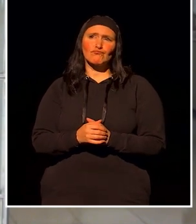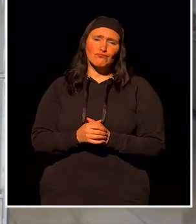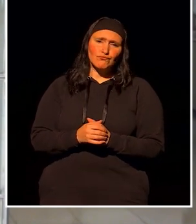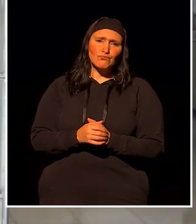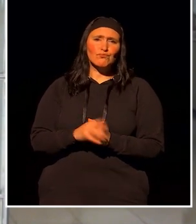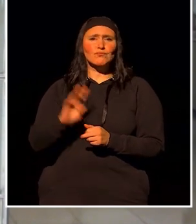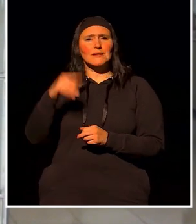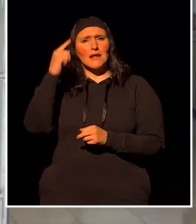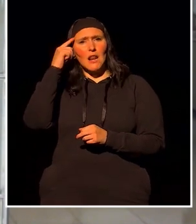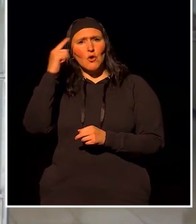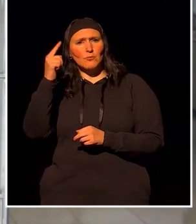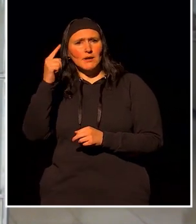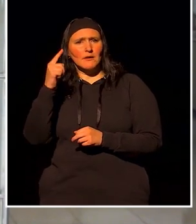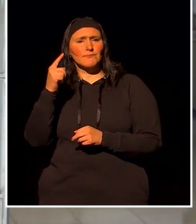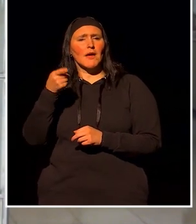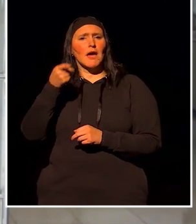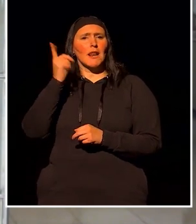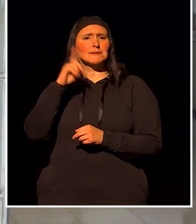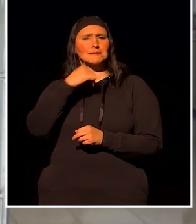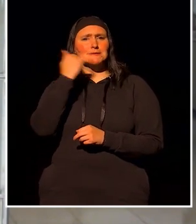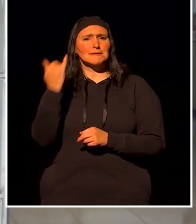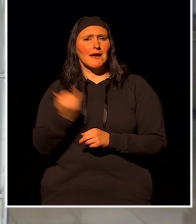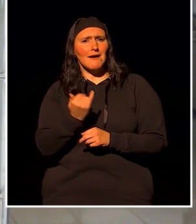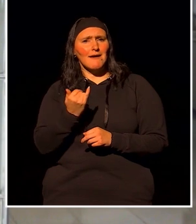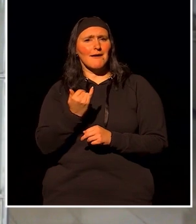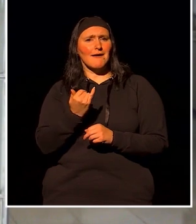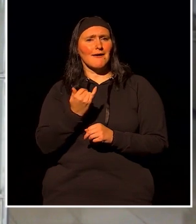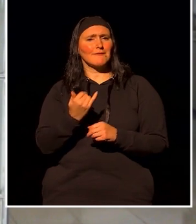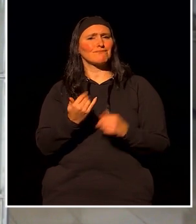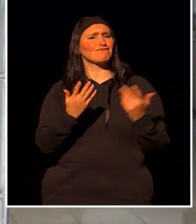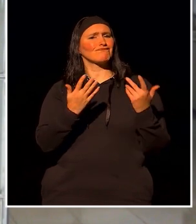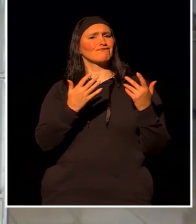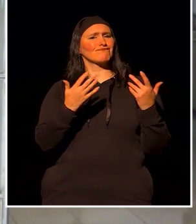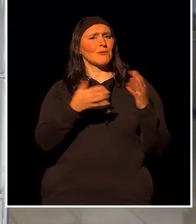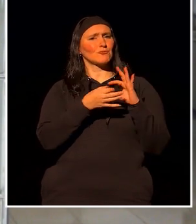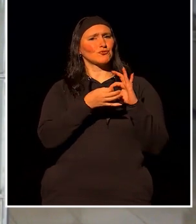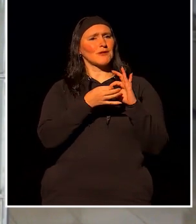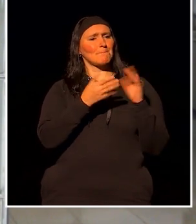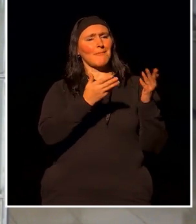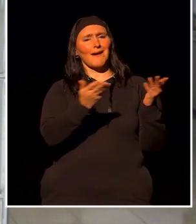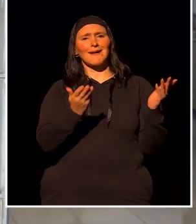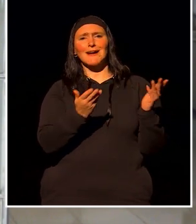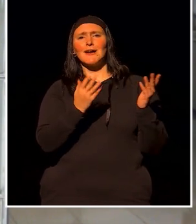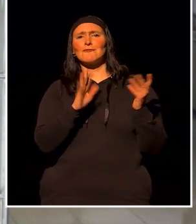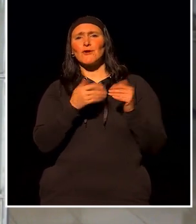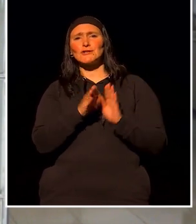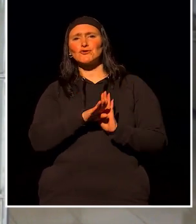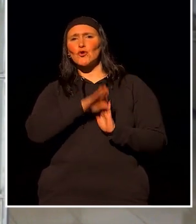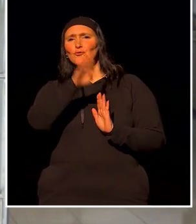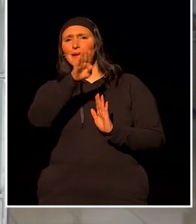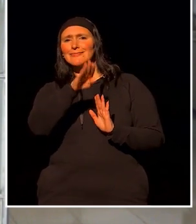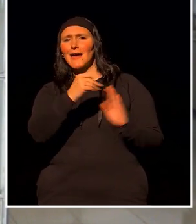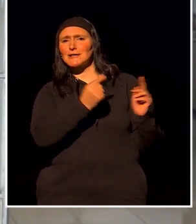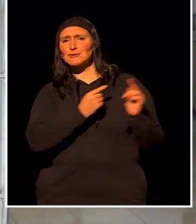im Rahmen der Dokumenta-Diskussion haben wir so ein bisschen gespielt, intellektuell gespielt und uns